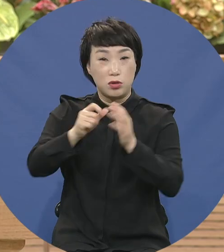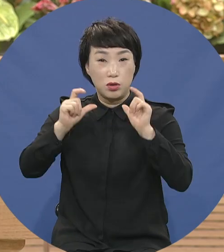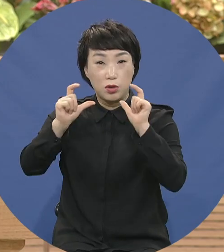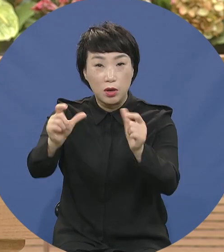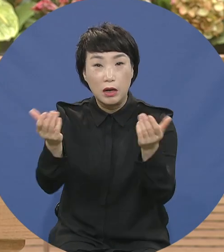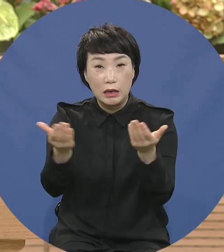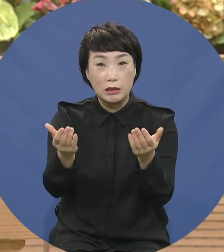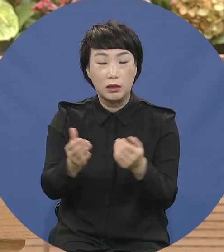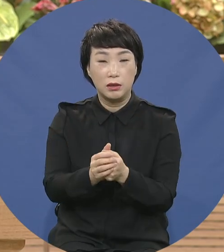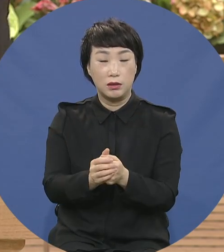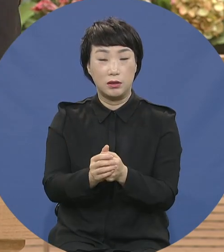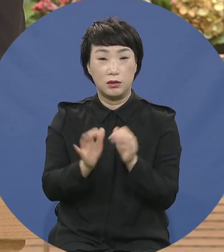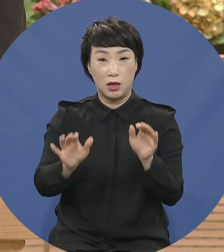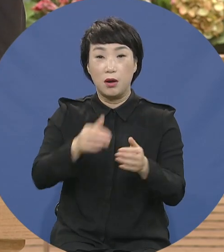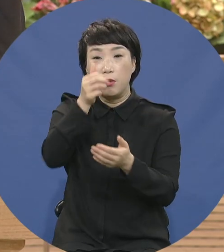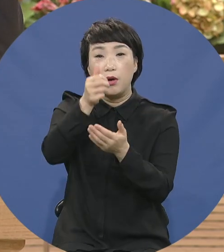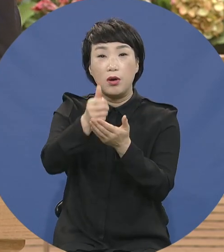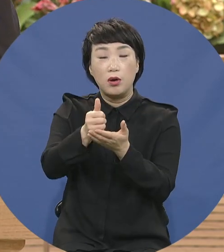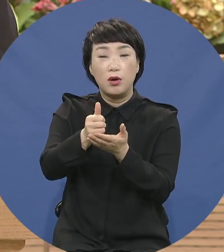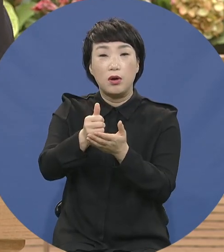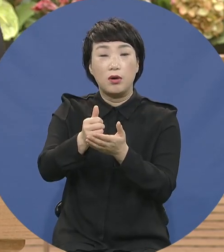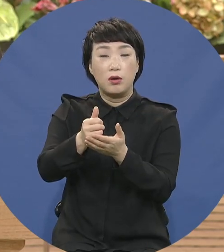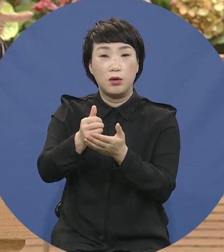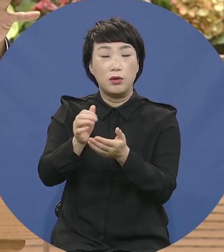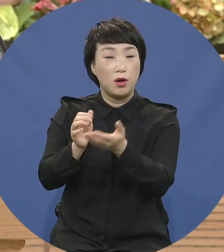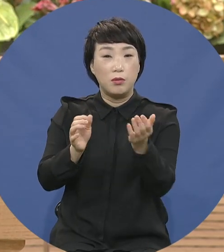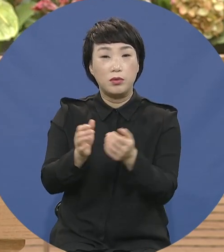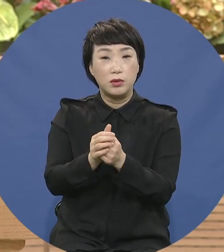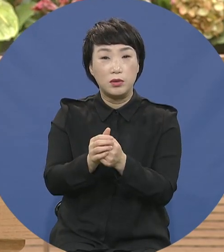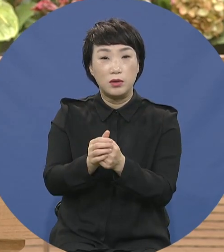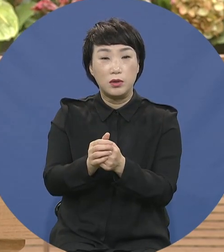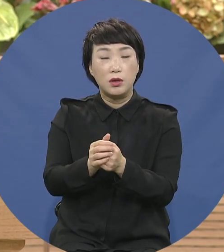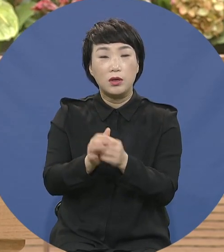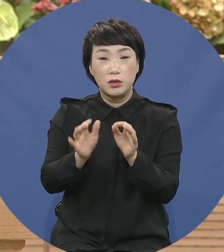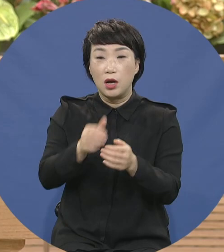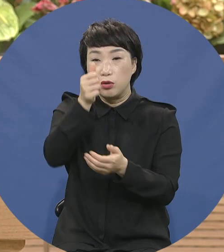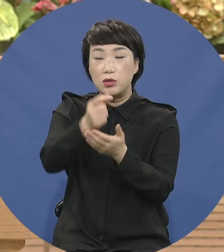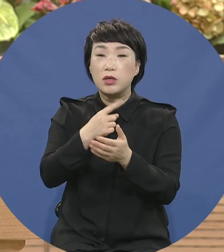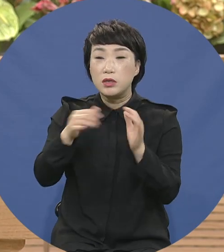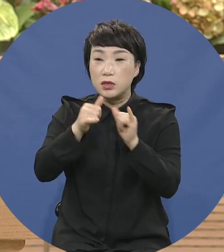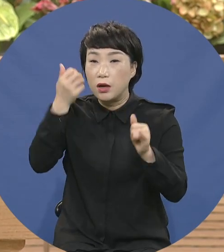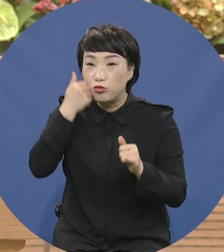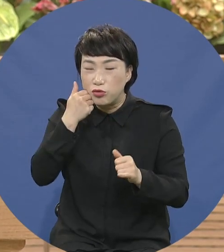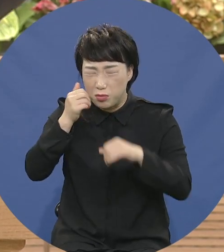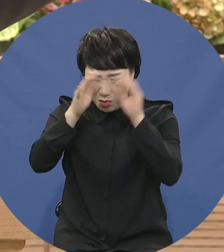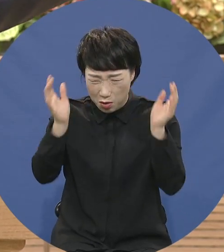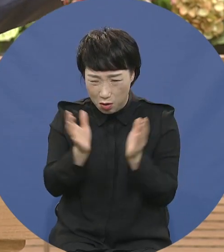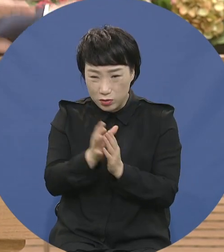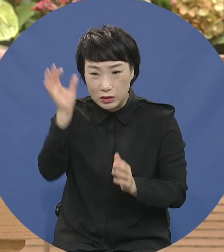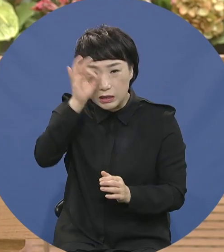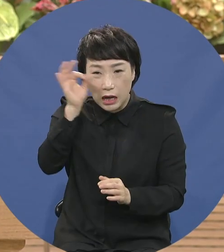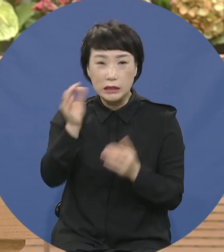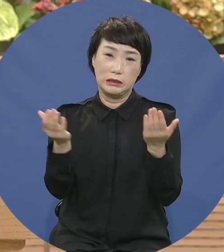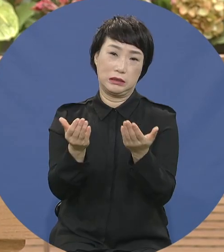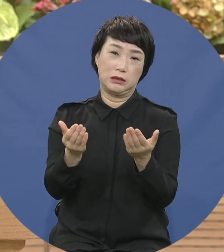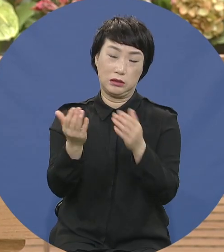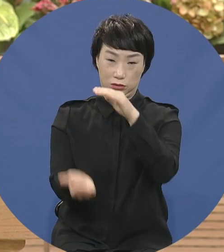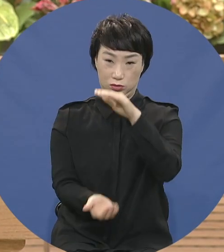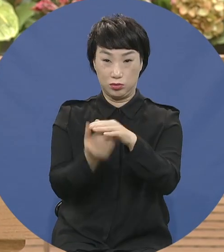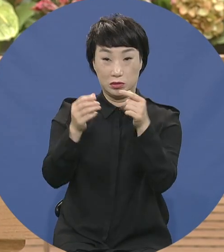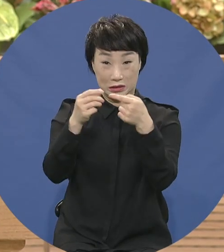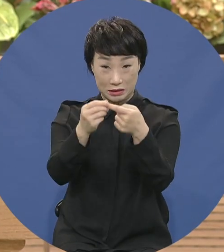일. 율법 앞에서 범죄한 자가 누구냐? 다 찾아내는 일을 이룹니다.